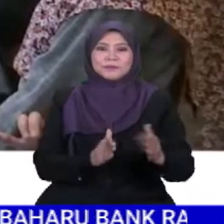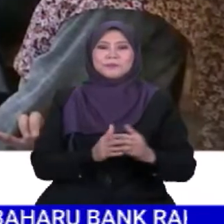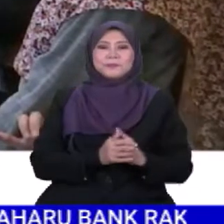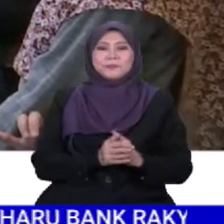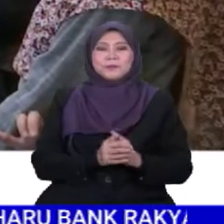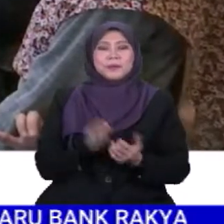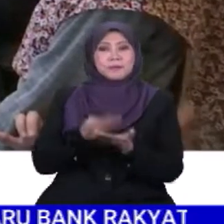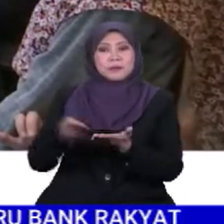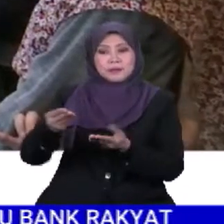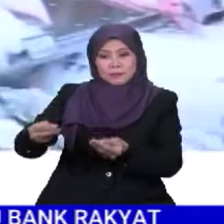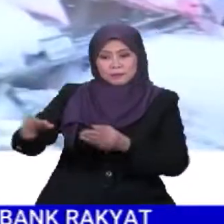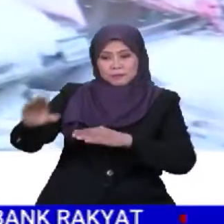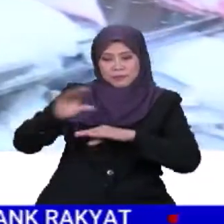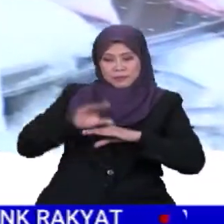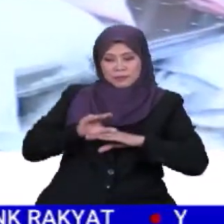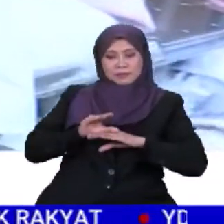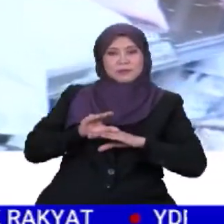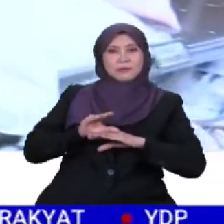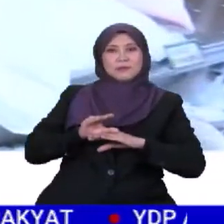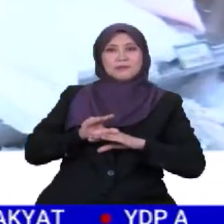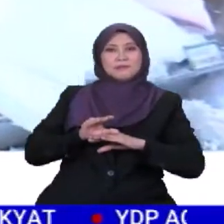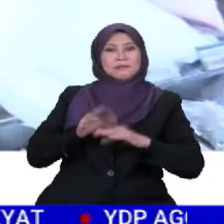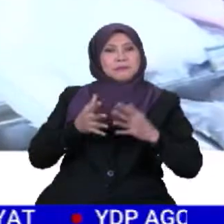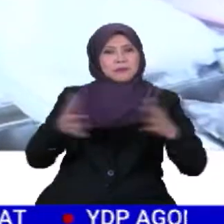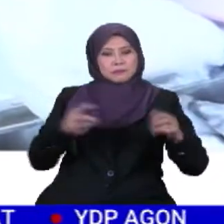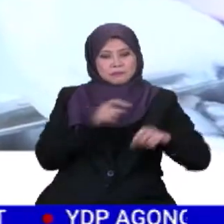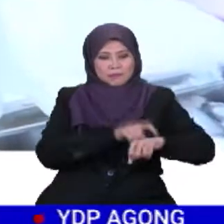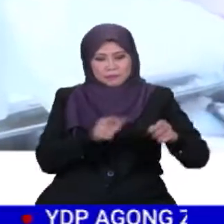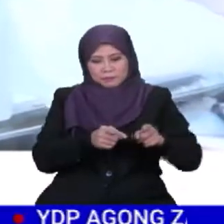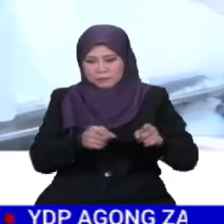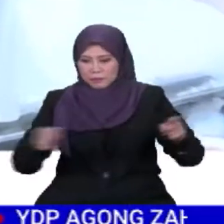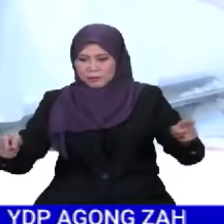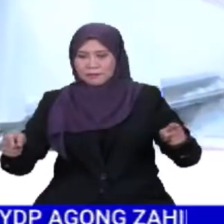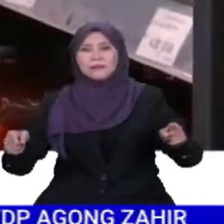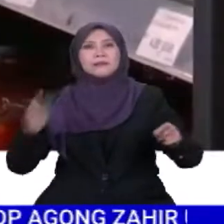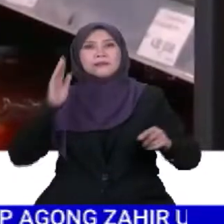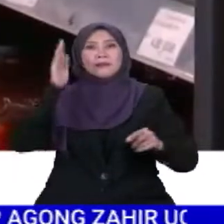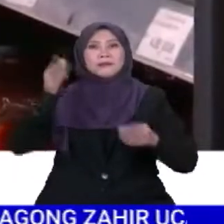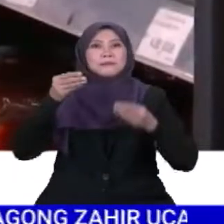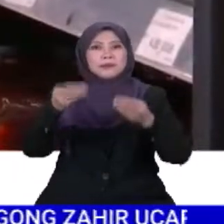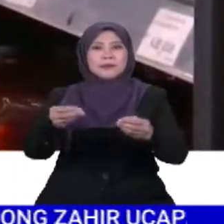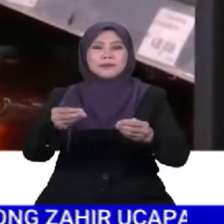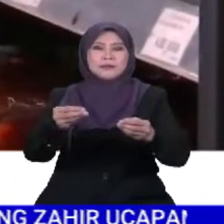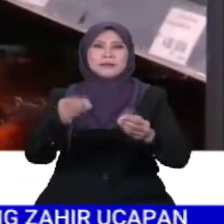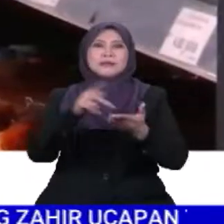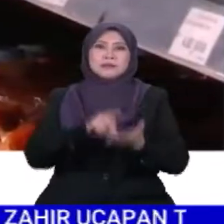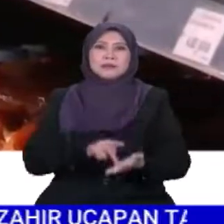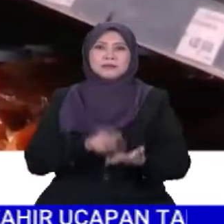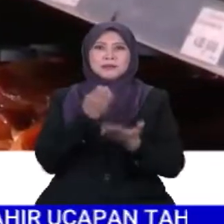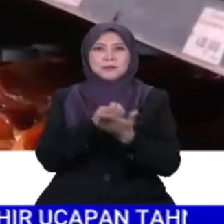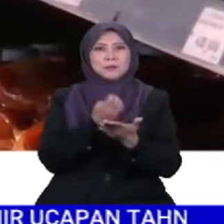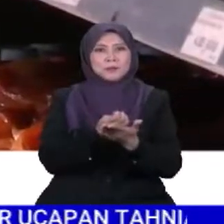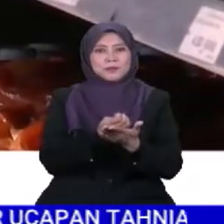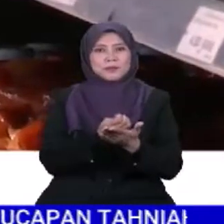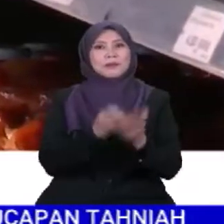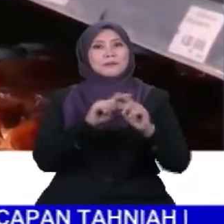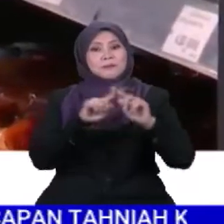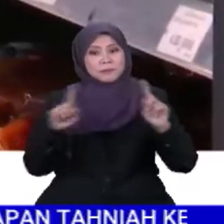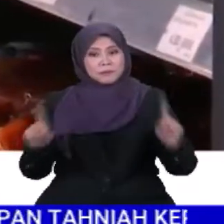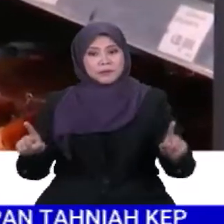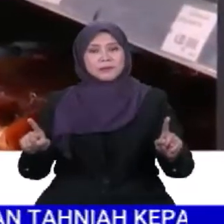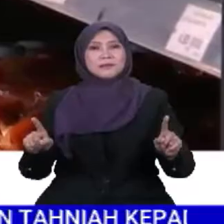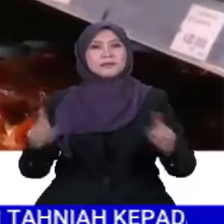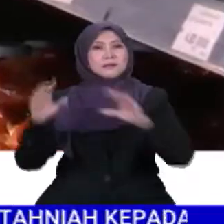meskipun pemberian subsidi yang besar untuk jangka masa panjang akan memberi implikasi kepada ekonomi, namun ia